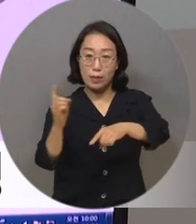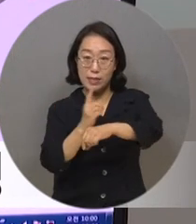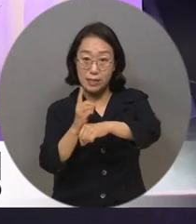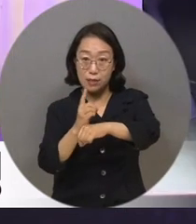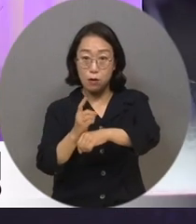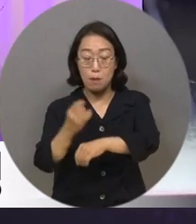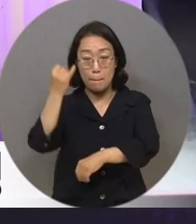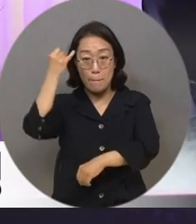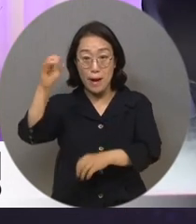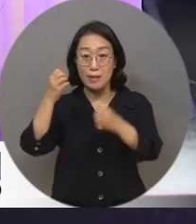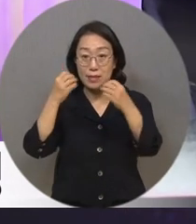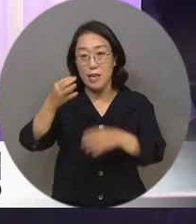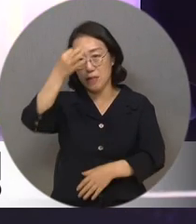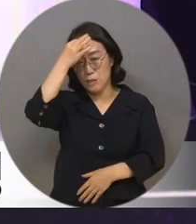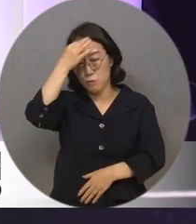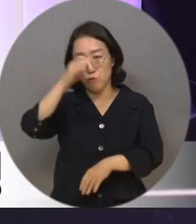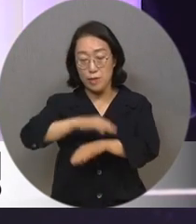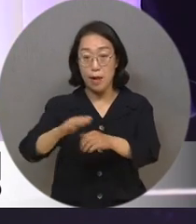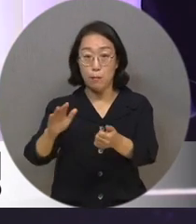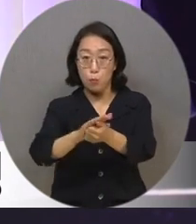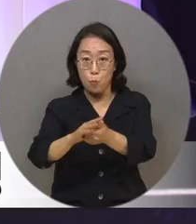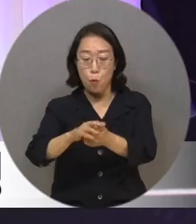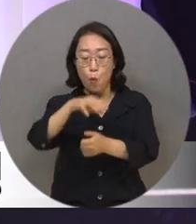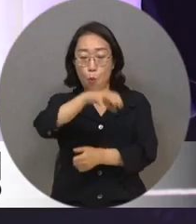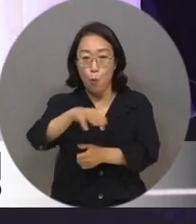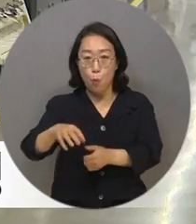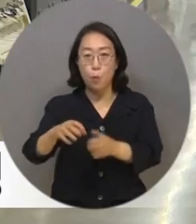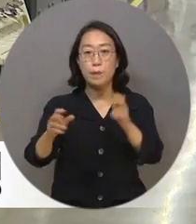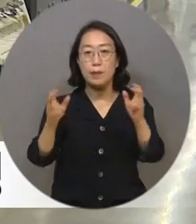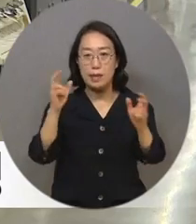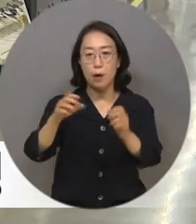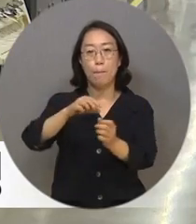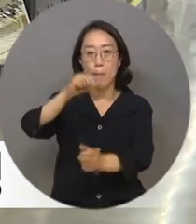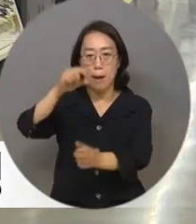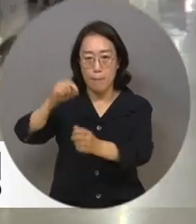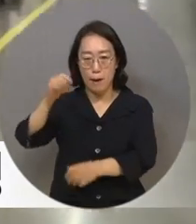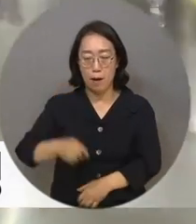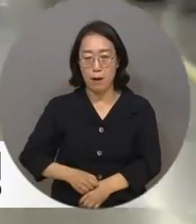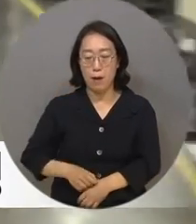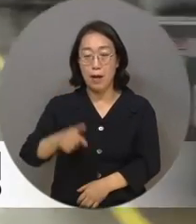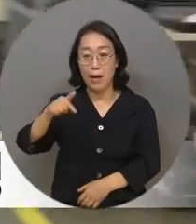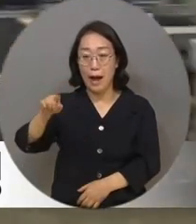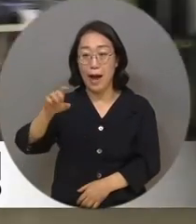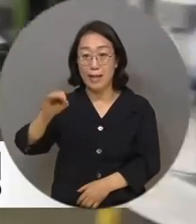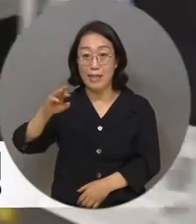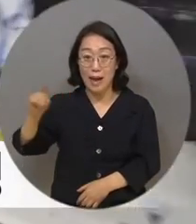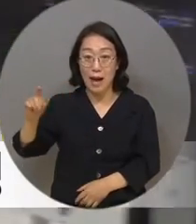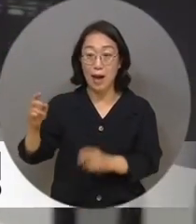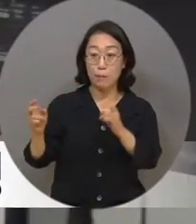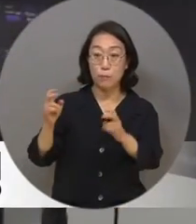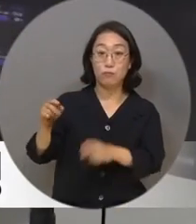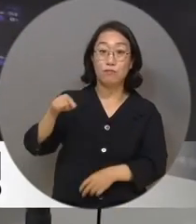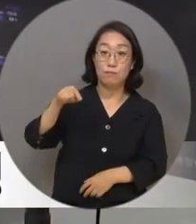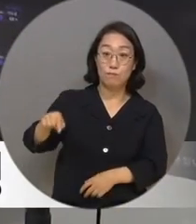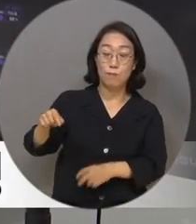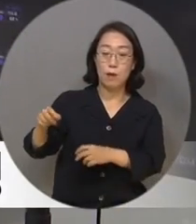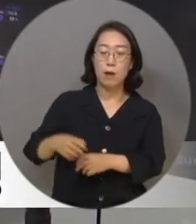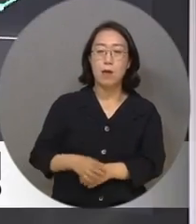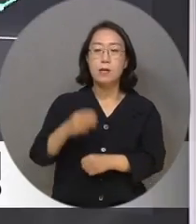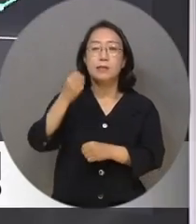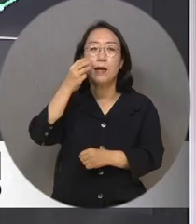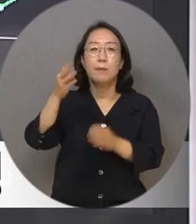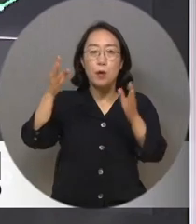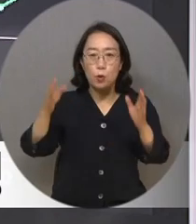서비스를 고품질로 제공할 수 있도록 도움을 주는 기업입니다. 운용사로 선정된 가이아 벤처 파트너스는 3개월